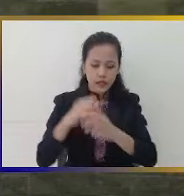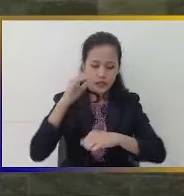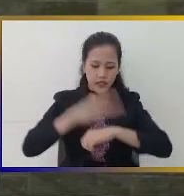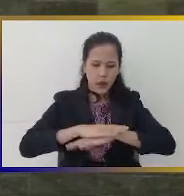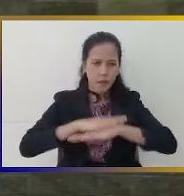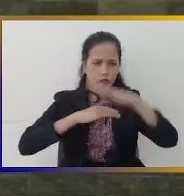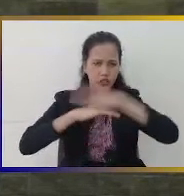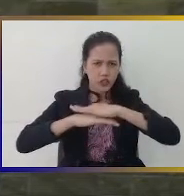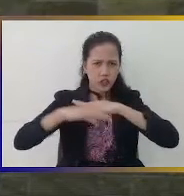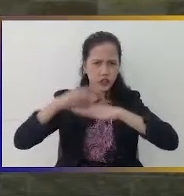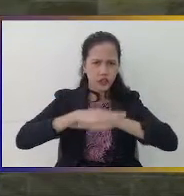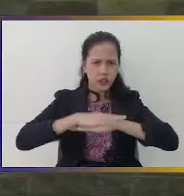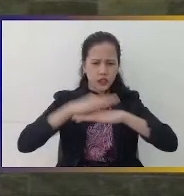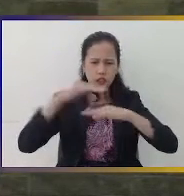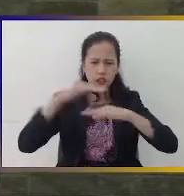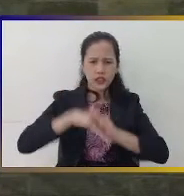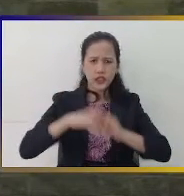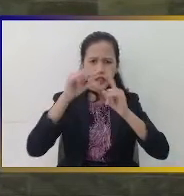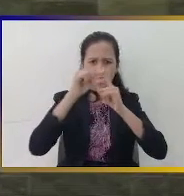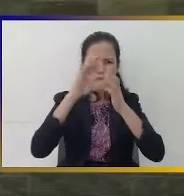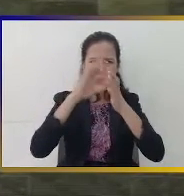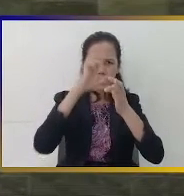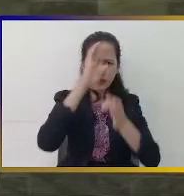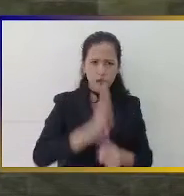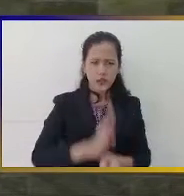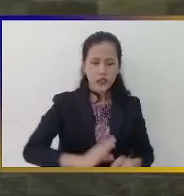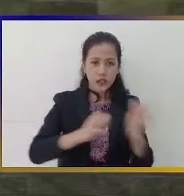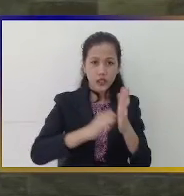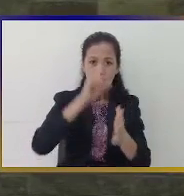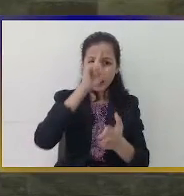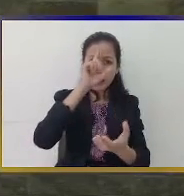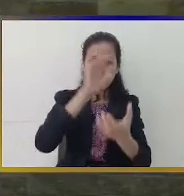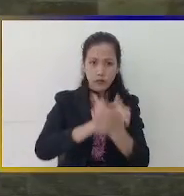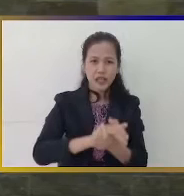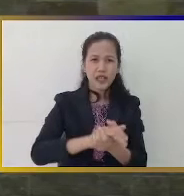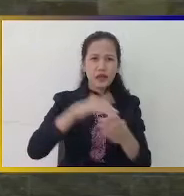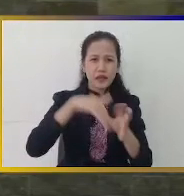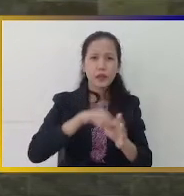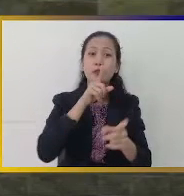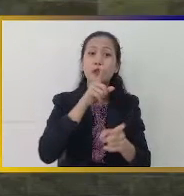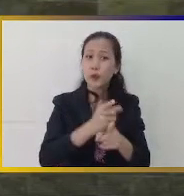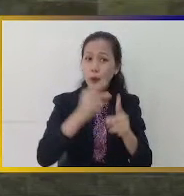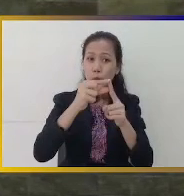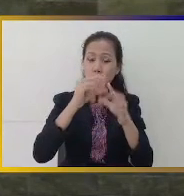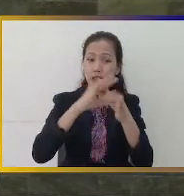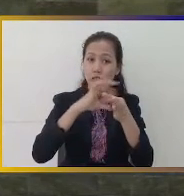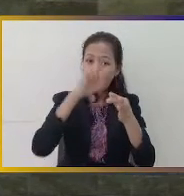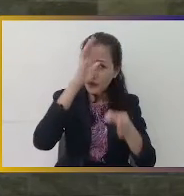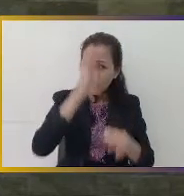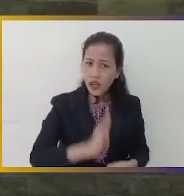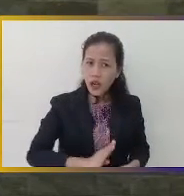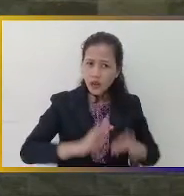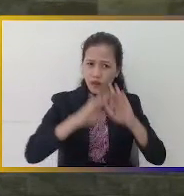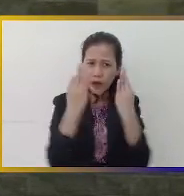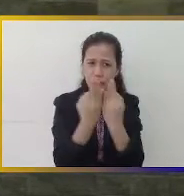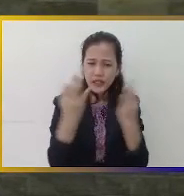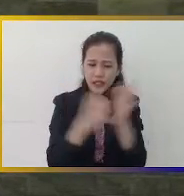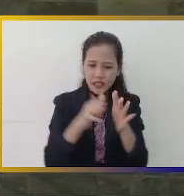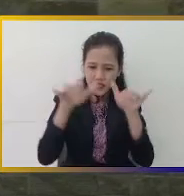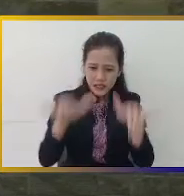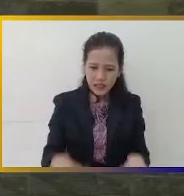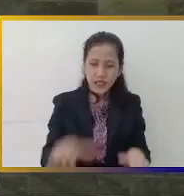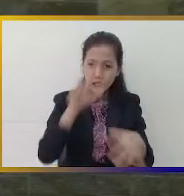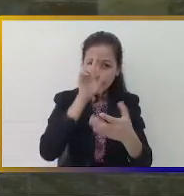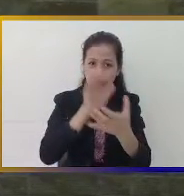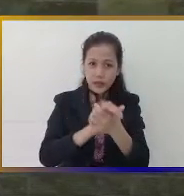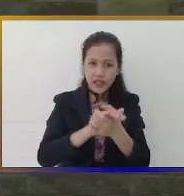the Word of God. Families that still believed sa totoong salita ng Diyos. Families that still believe doon